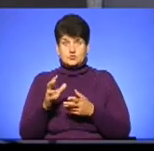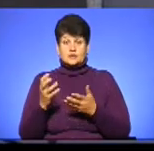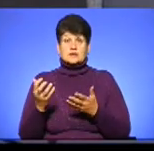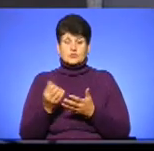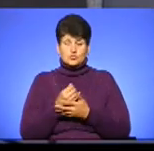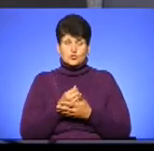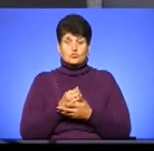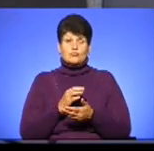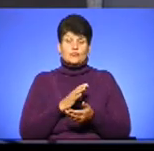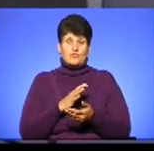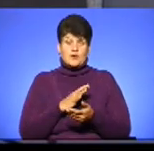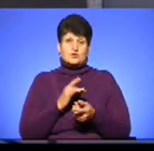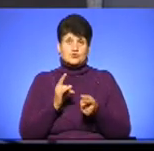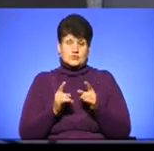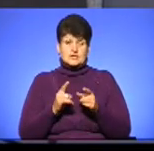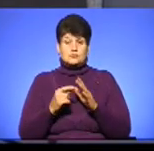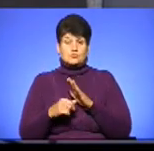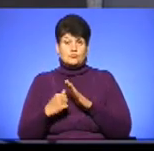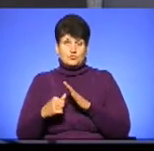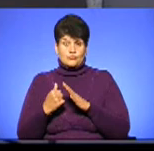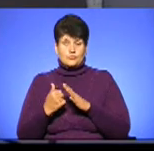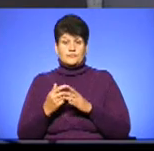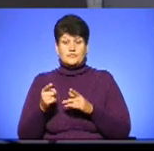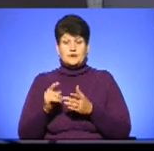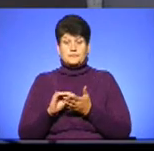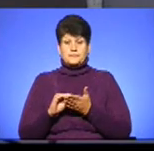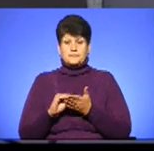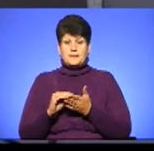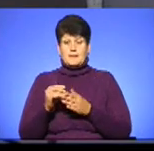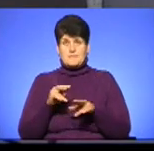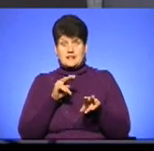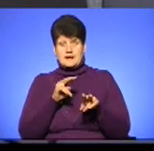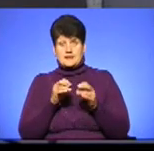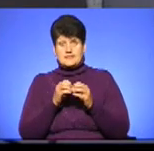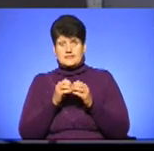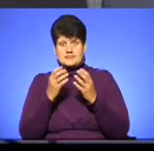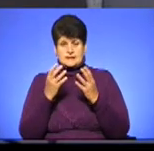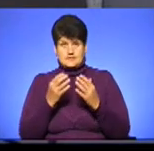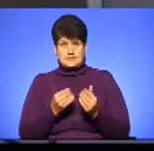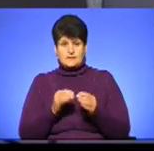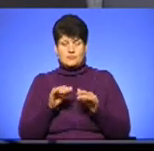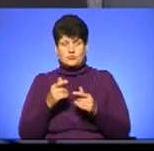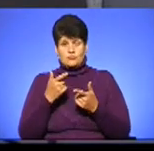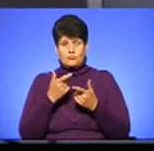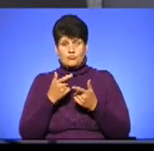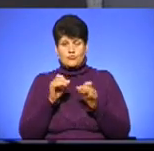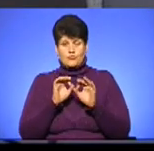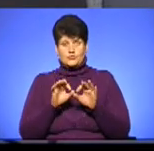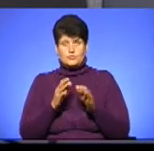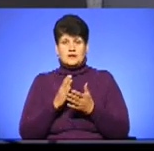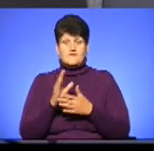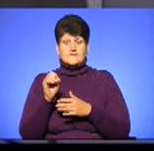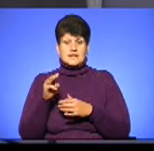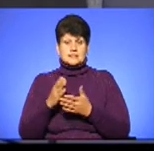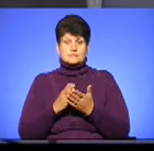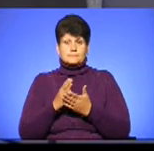часом буває, якщо дійсно безпритульна, ставиться на нагляд 10-денний, не менше, і потім повідомлення йде від ветеринарної